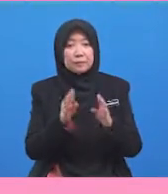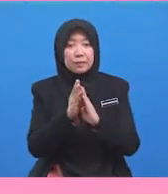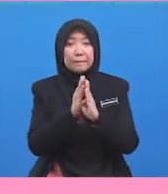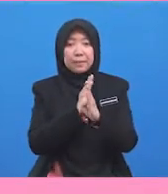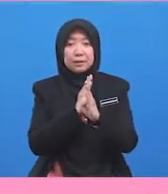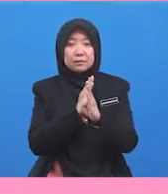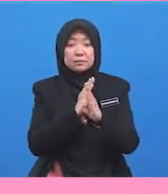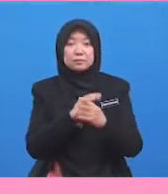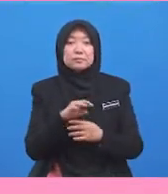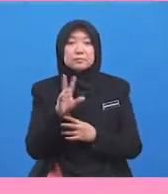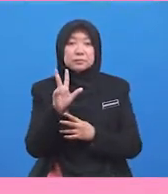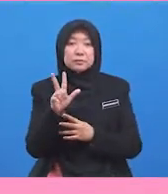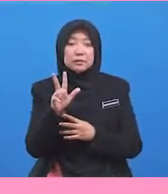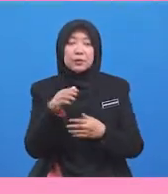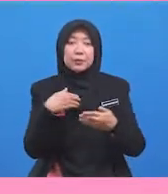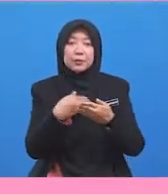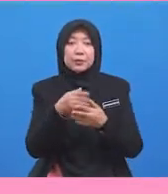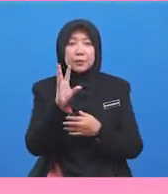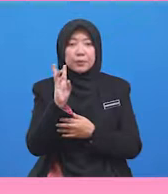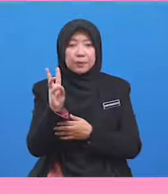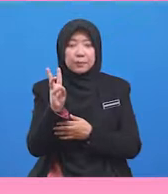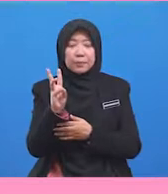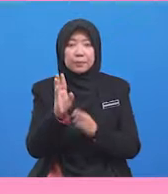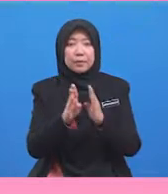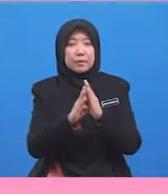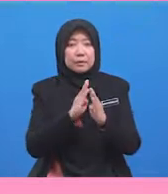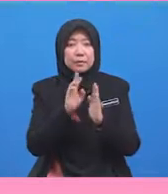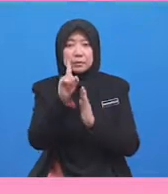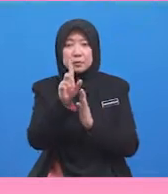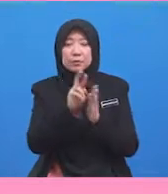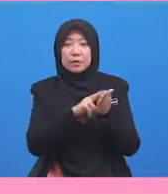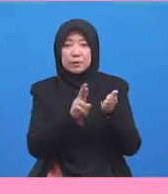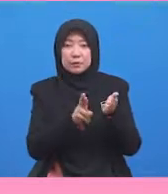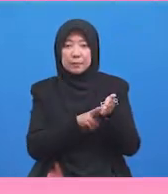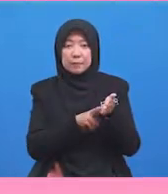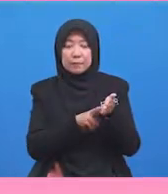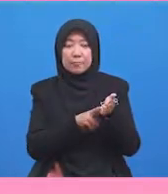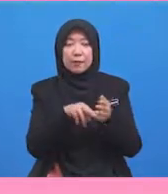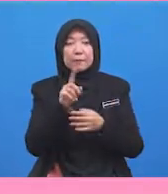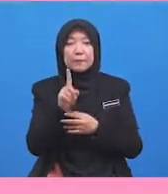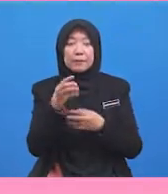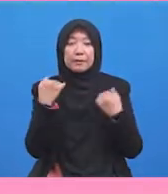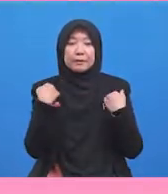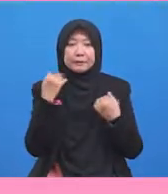baris saja ini ialah tiga hingga enam Paris rangkap rangka pertama mempunyai itik ke Paris